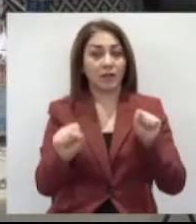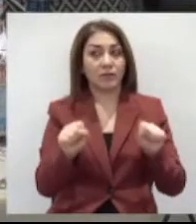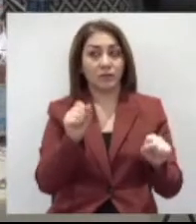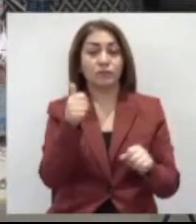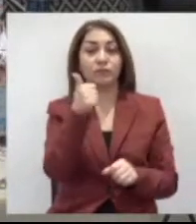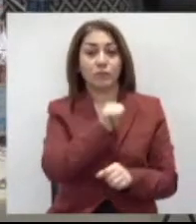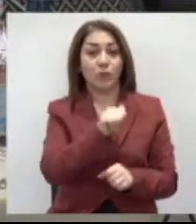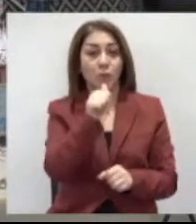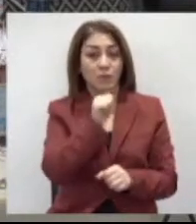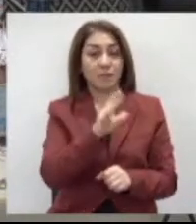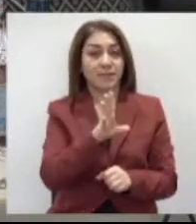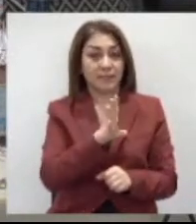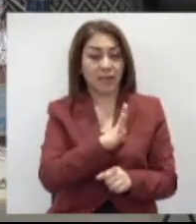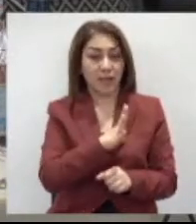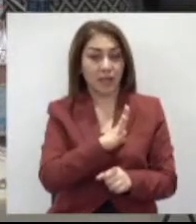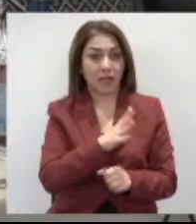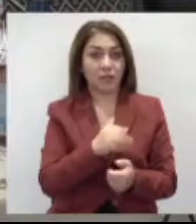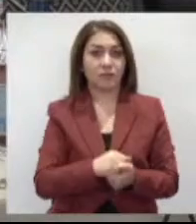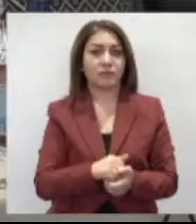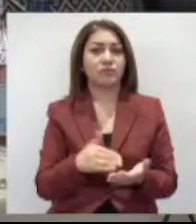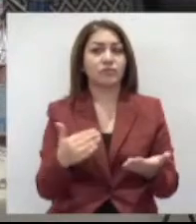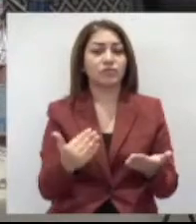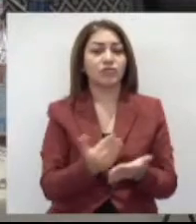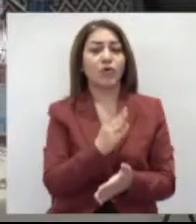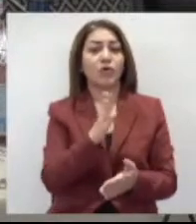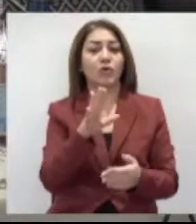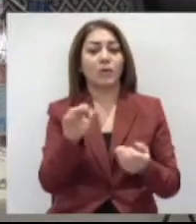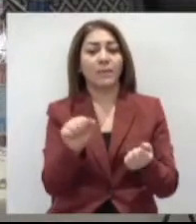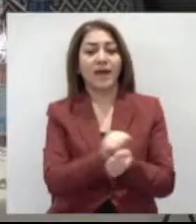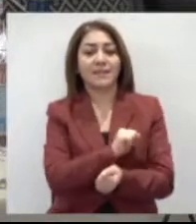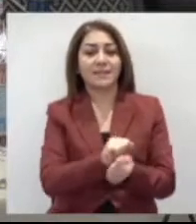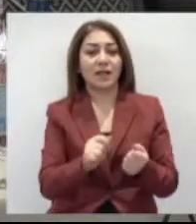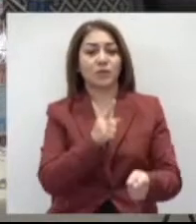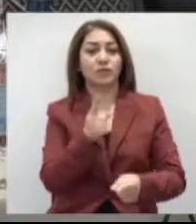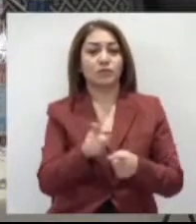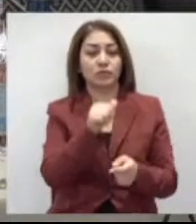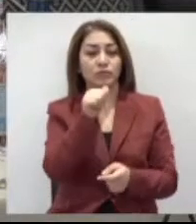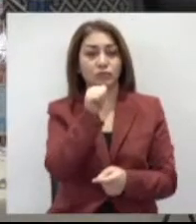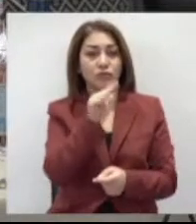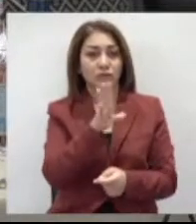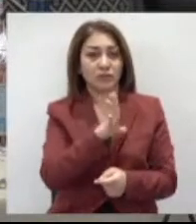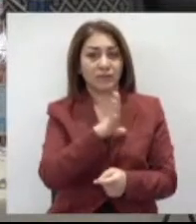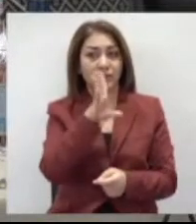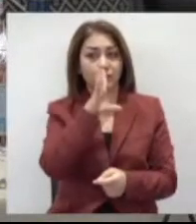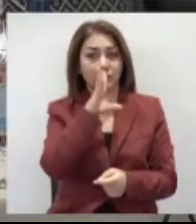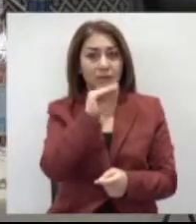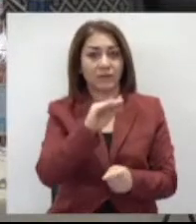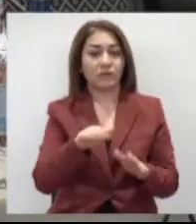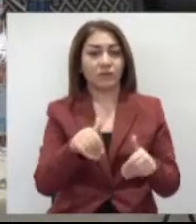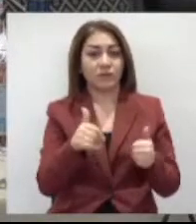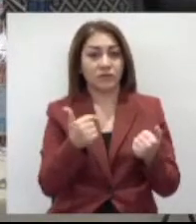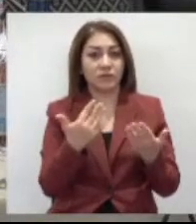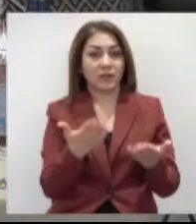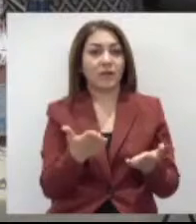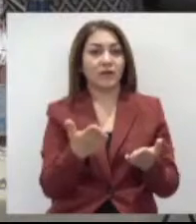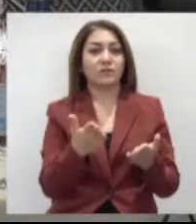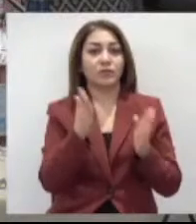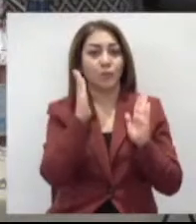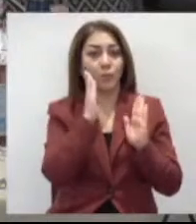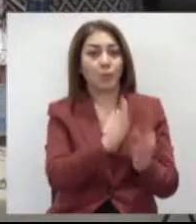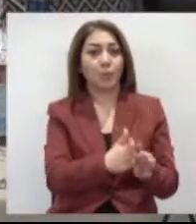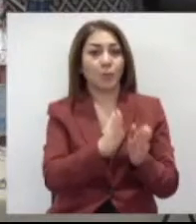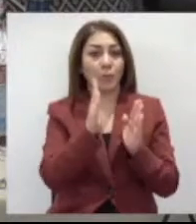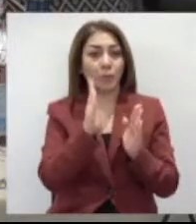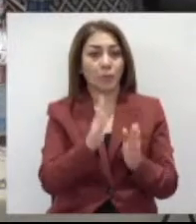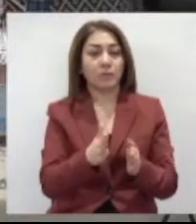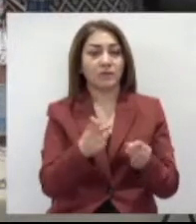միջոցով փորձել ենք նոր հնարավոր փաստաթուղթ մշակել, որը ցույց կտա հայեցակարգային այն ուղղությունները, որոնք